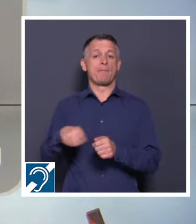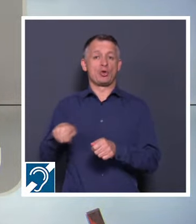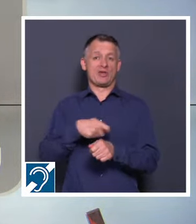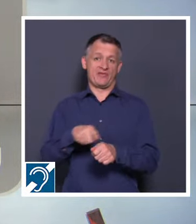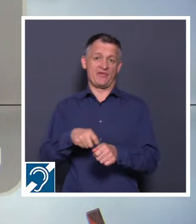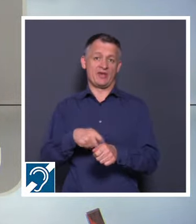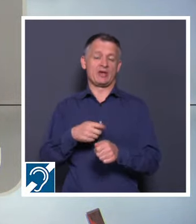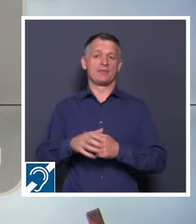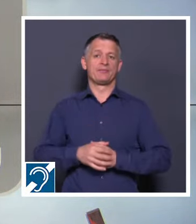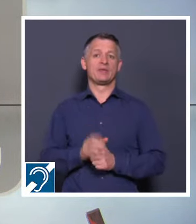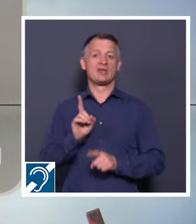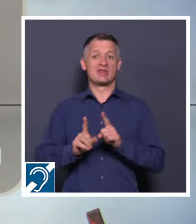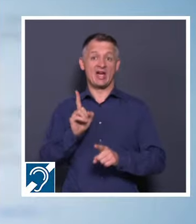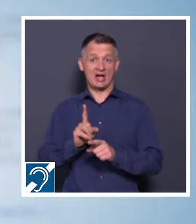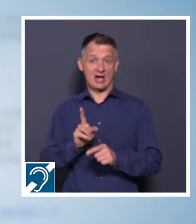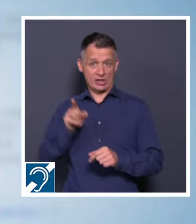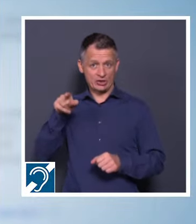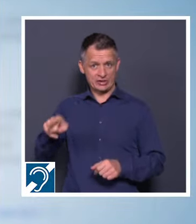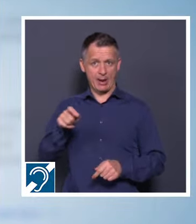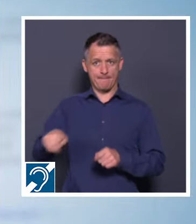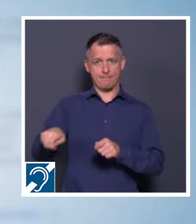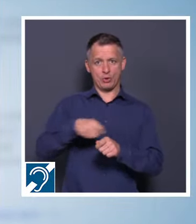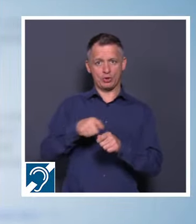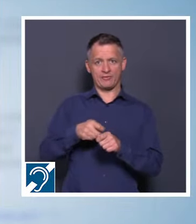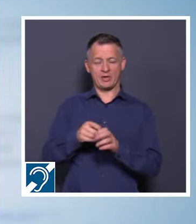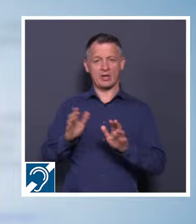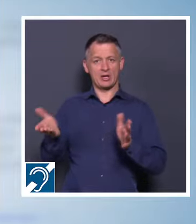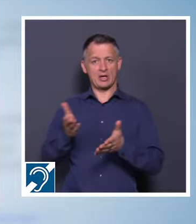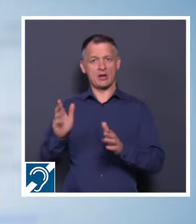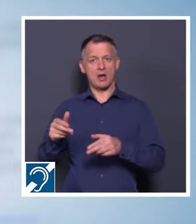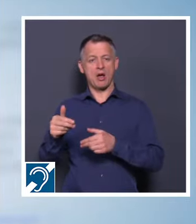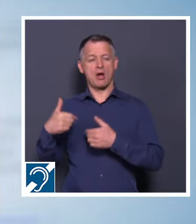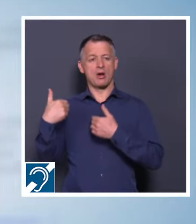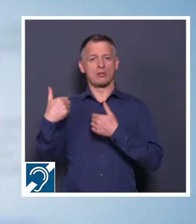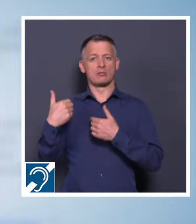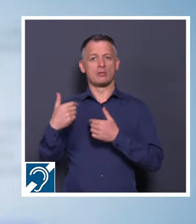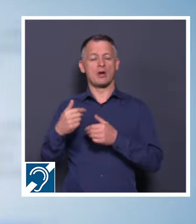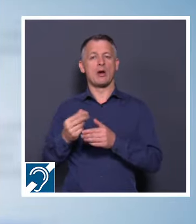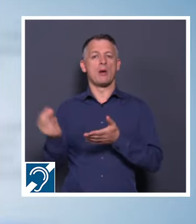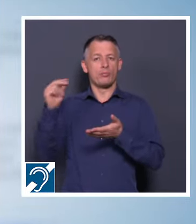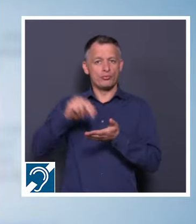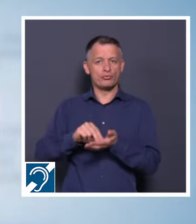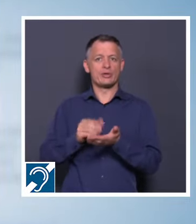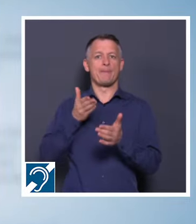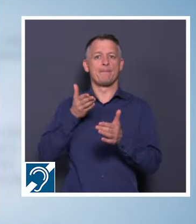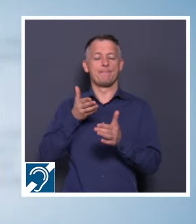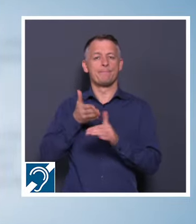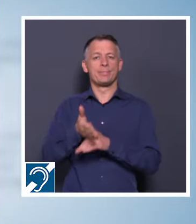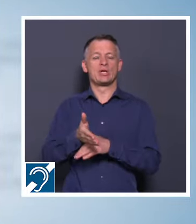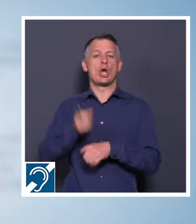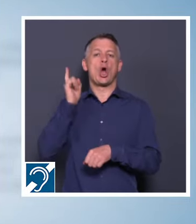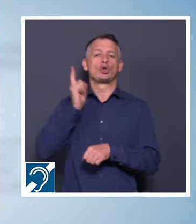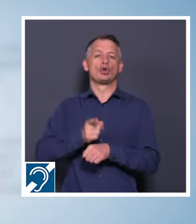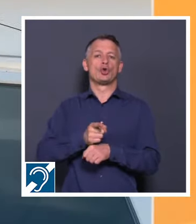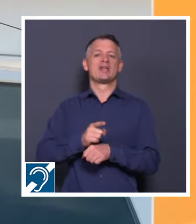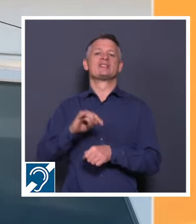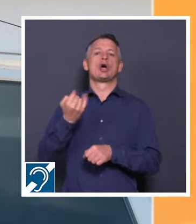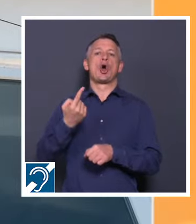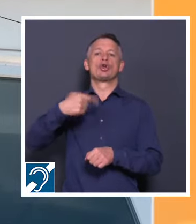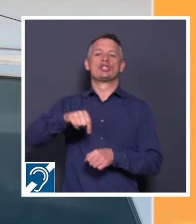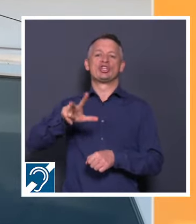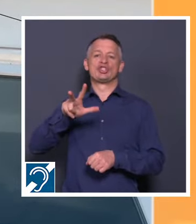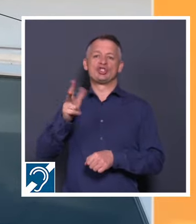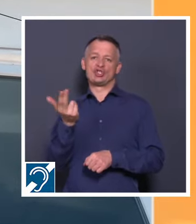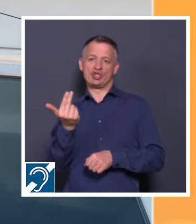Dacă modificările care au fost aduse la concediu medical prin ordonanța 115 la